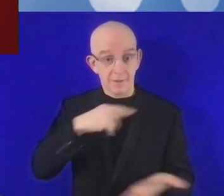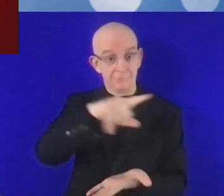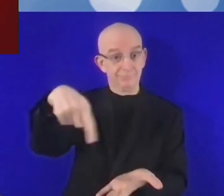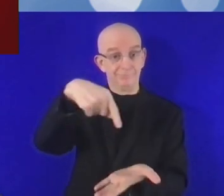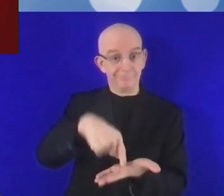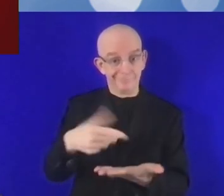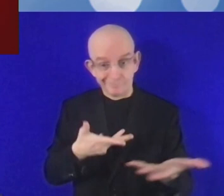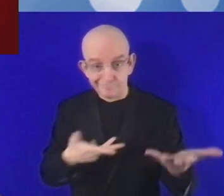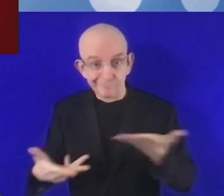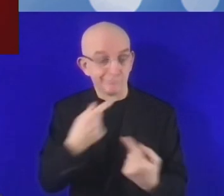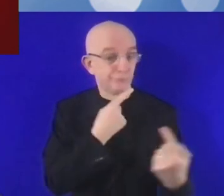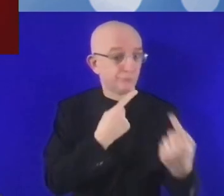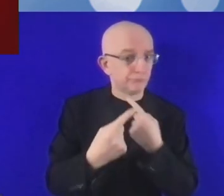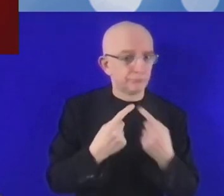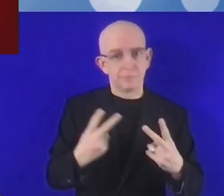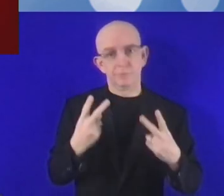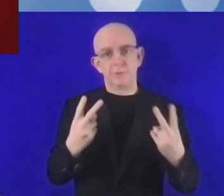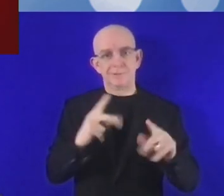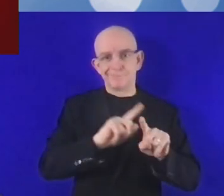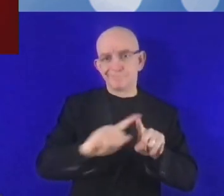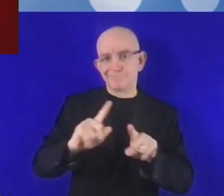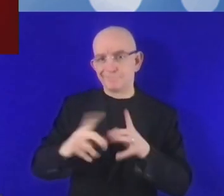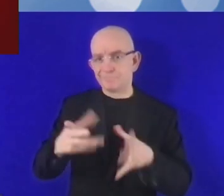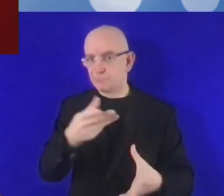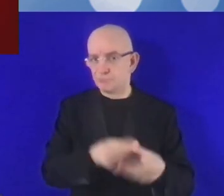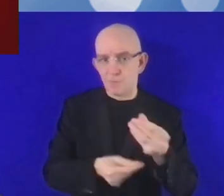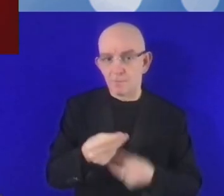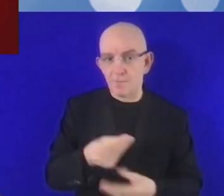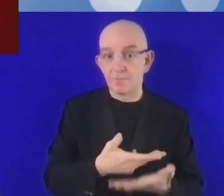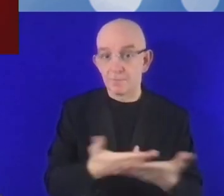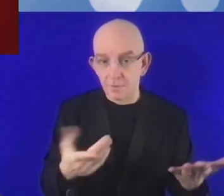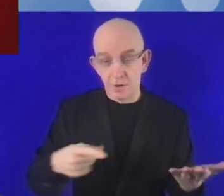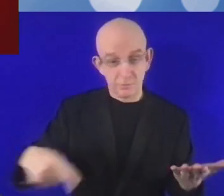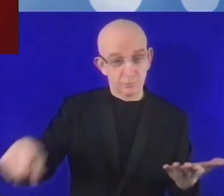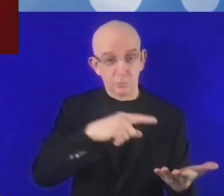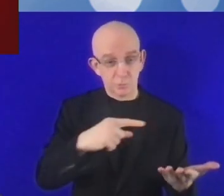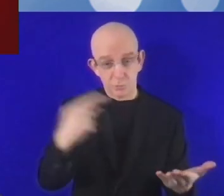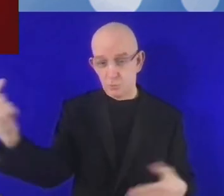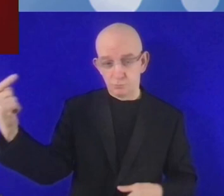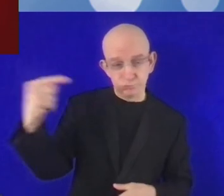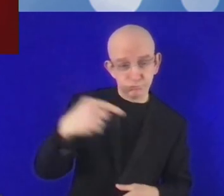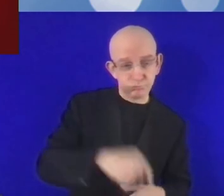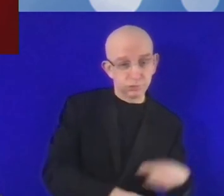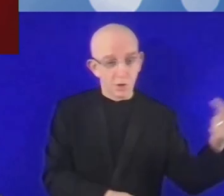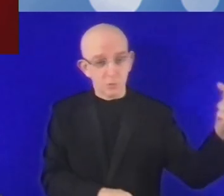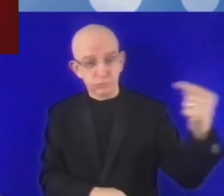常高兴波兰是位于这个对话的中间。